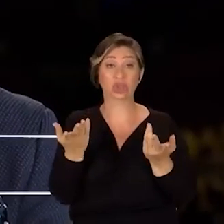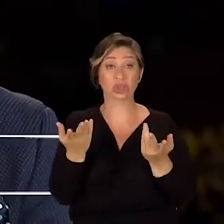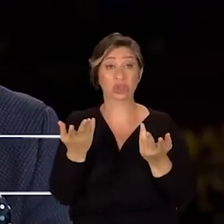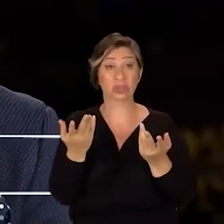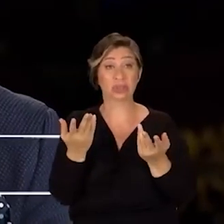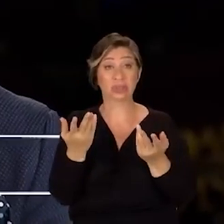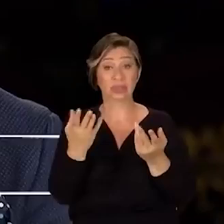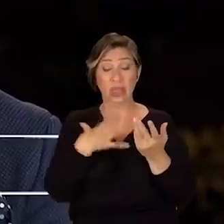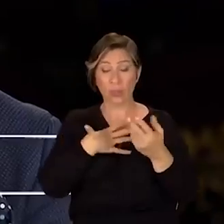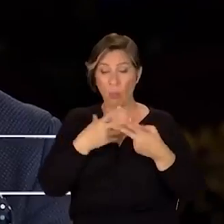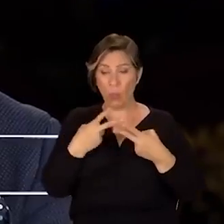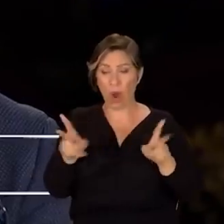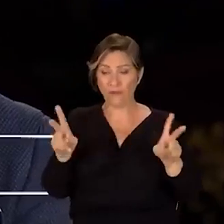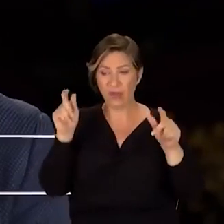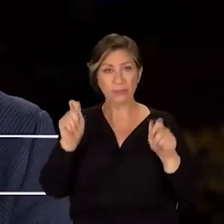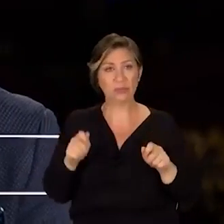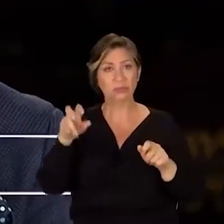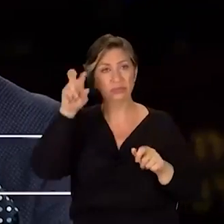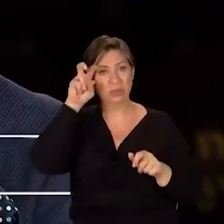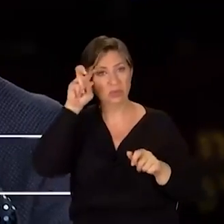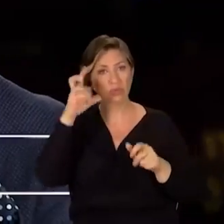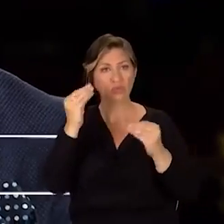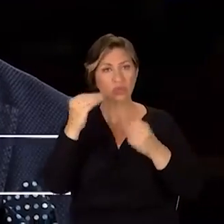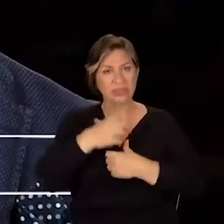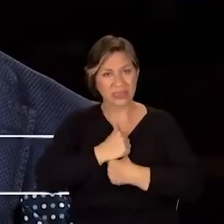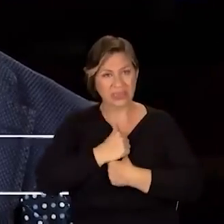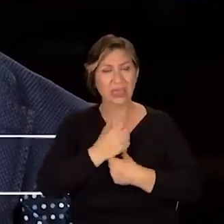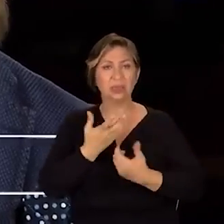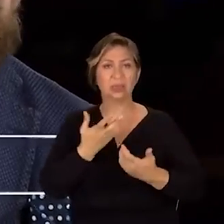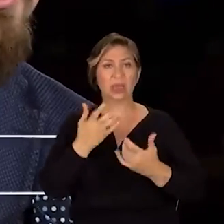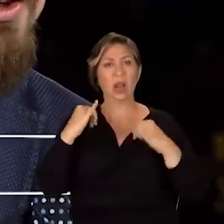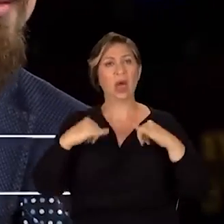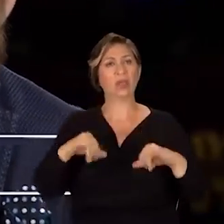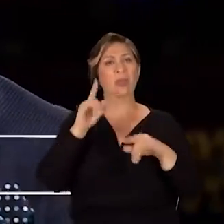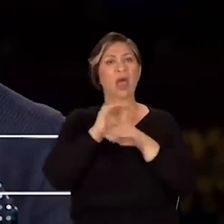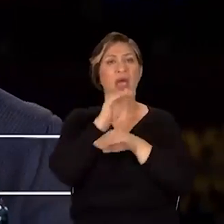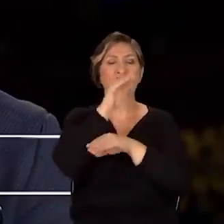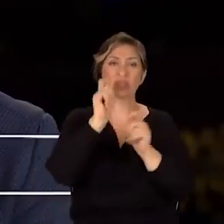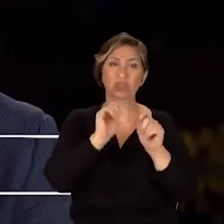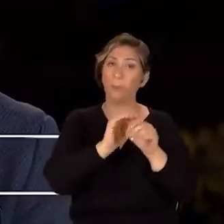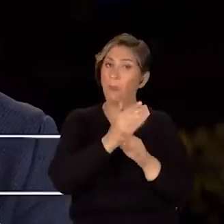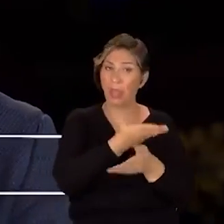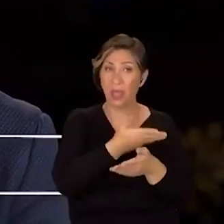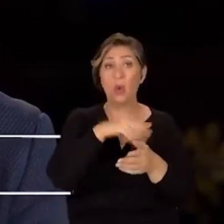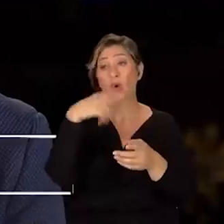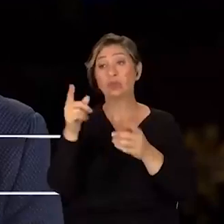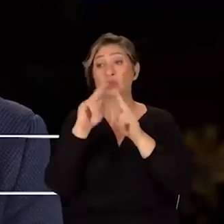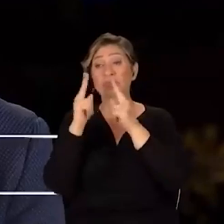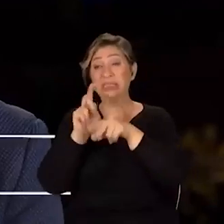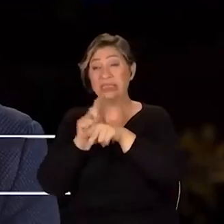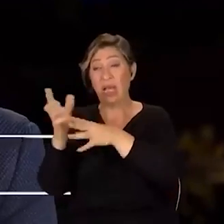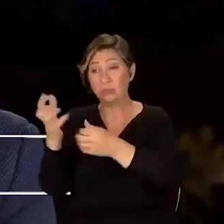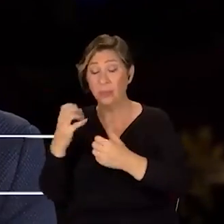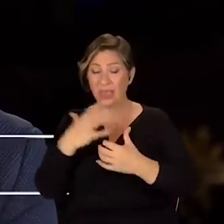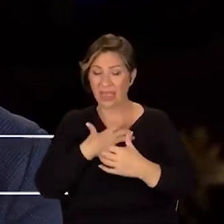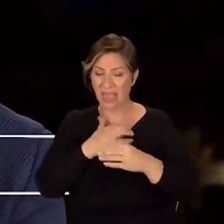sürü şeyden de muaf tutmuş kendini. Hani psikolojik bir sürü sıkıntıdan, değil mi? Rahat bir hayat yaşamış. Öteki tarafta dünyanın stresini almış ama kendi